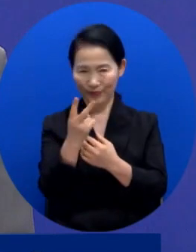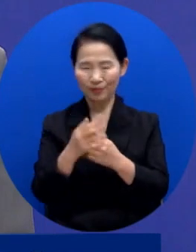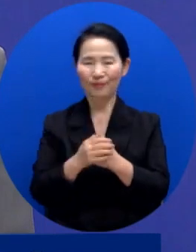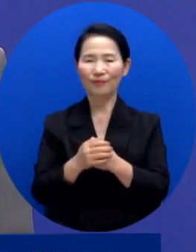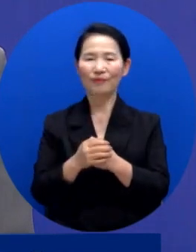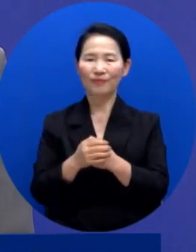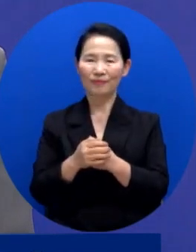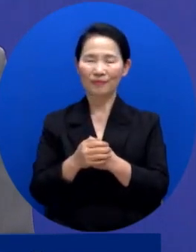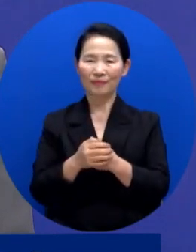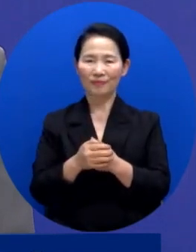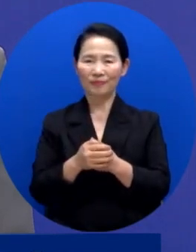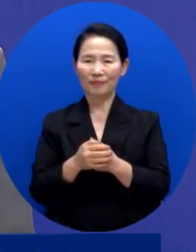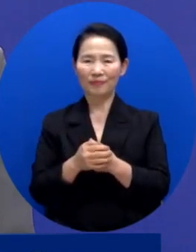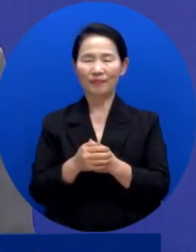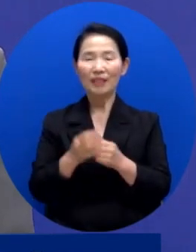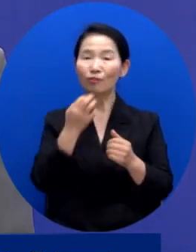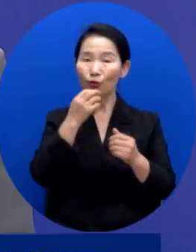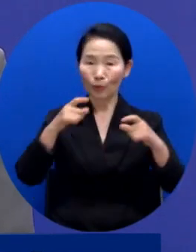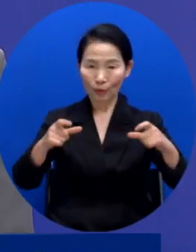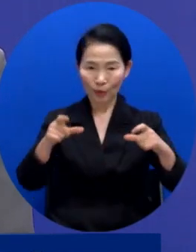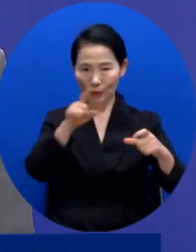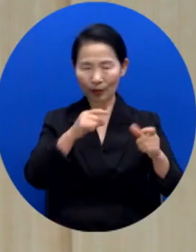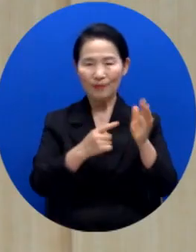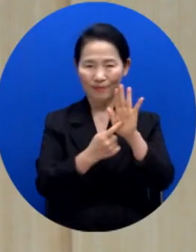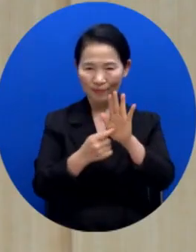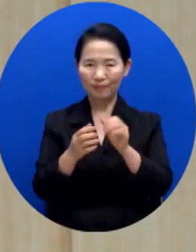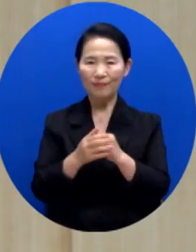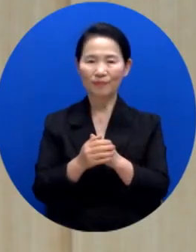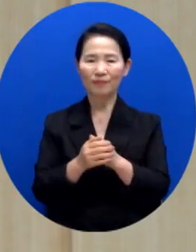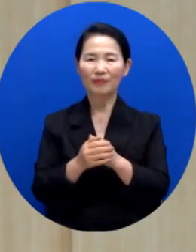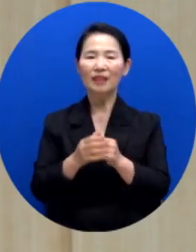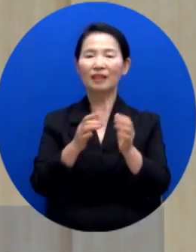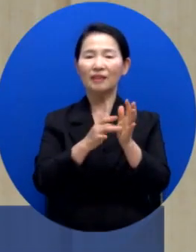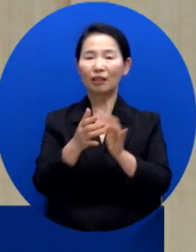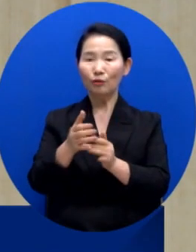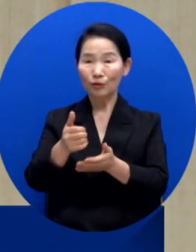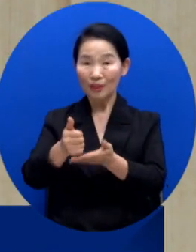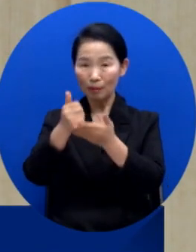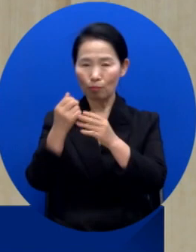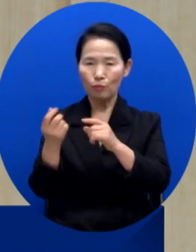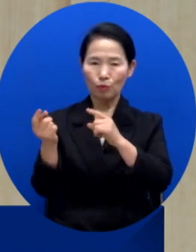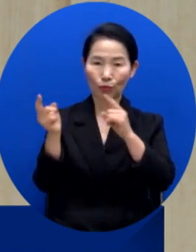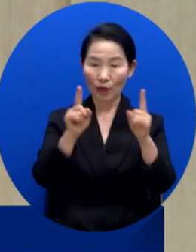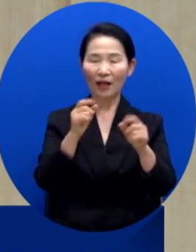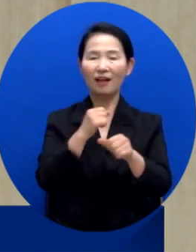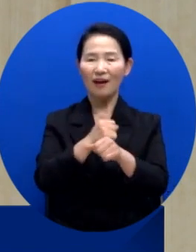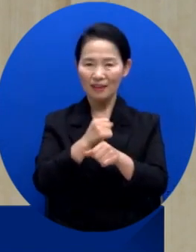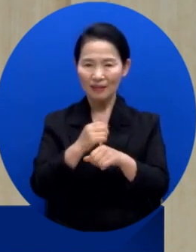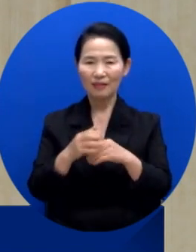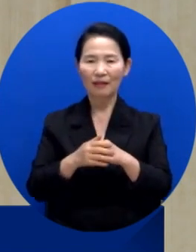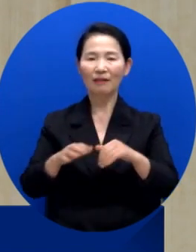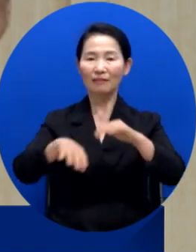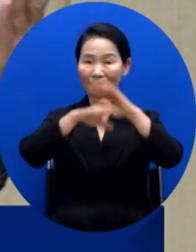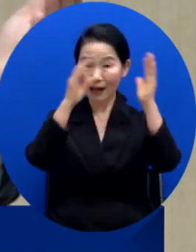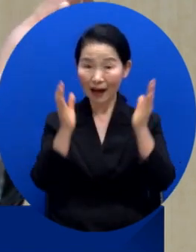소식을 종합해 봤을 때 이다 김수지 기자 입니다 여기서 돌아서서 닿아